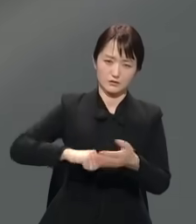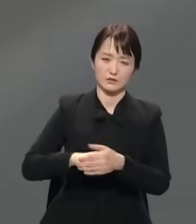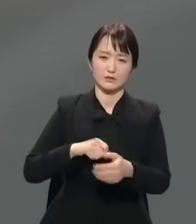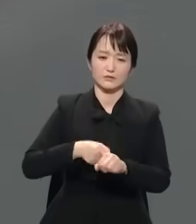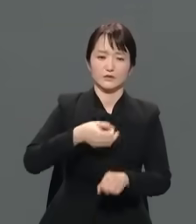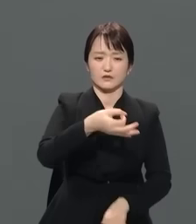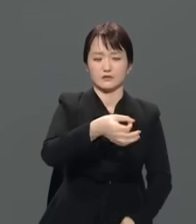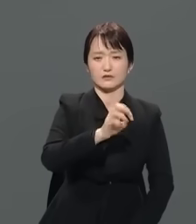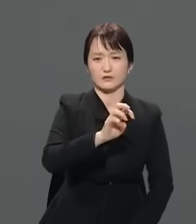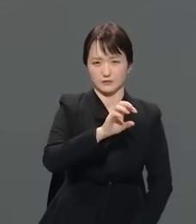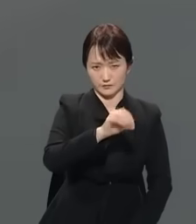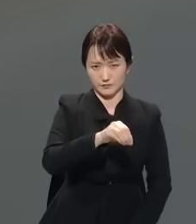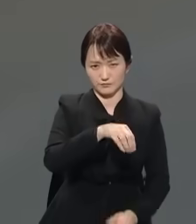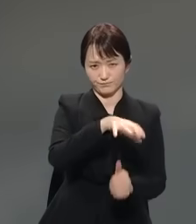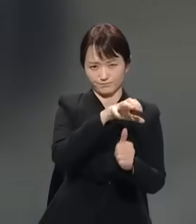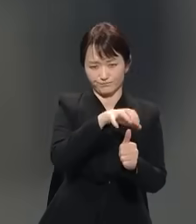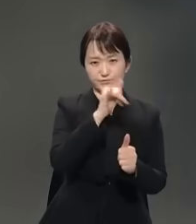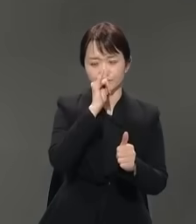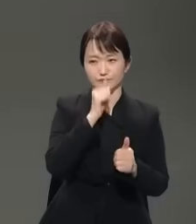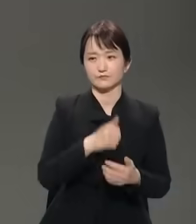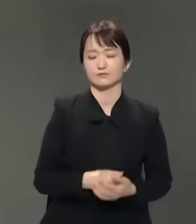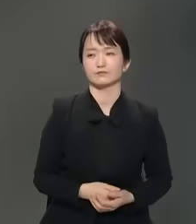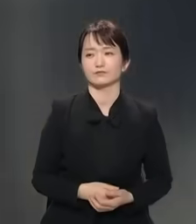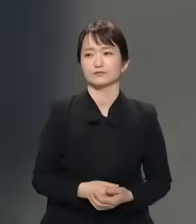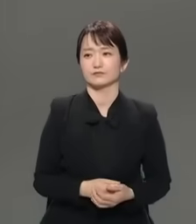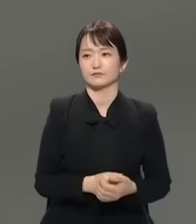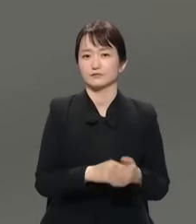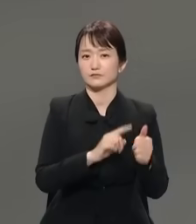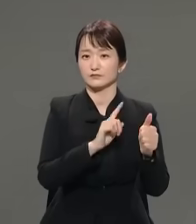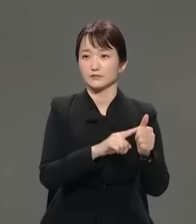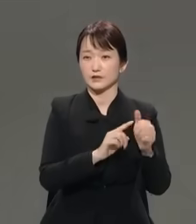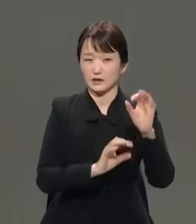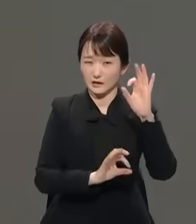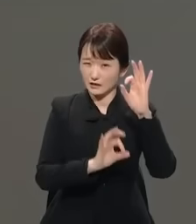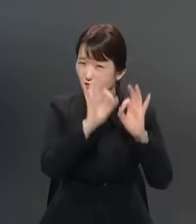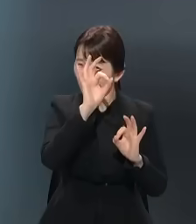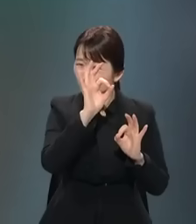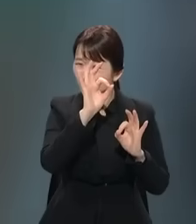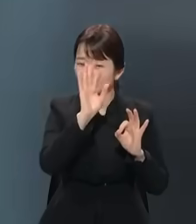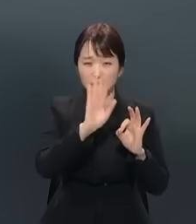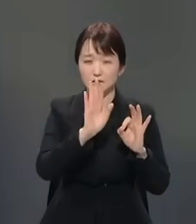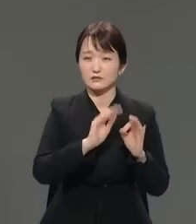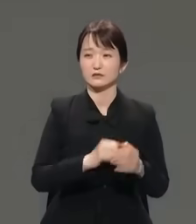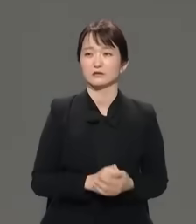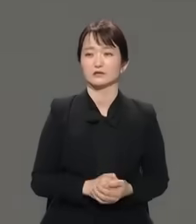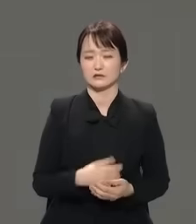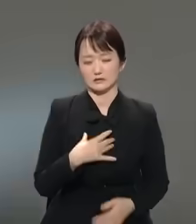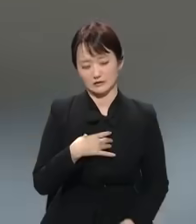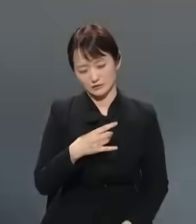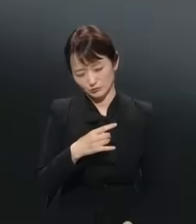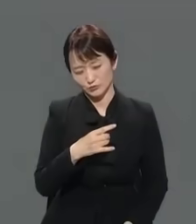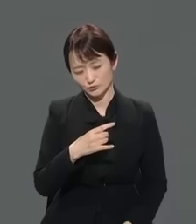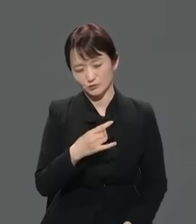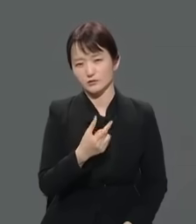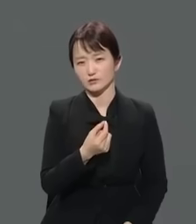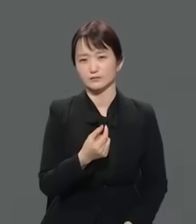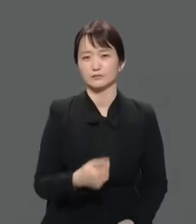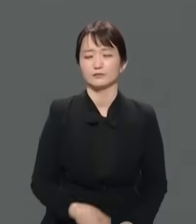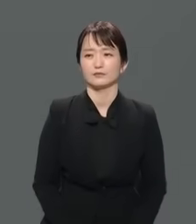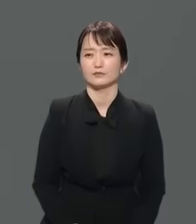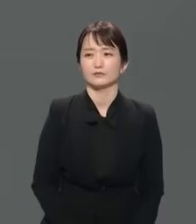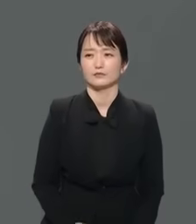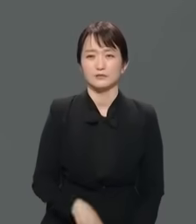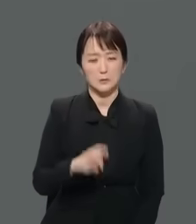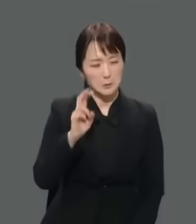원의 벌금이나 구류에 처할 수가 있고요. 예. 아마 이분은 저는 실수라고 보기는 어려워요. 고의 같은 생각이 드는데